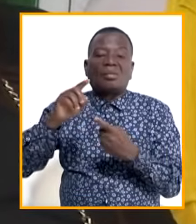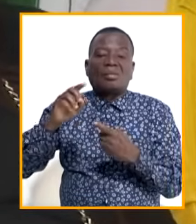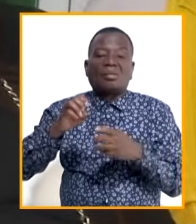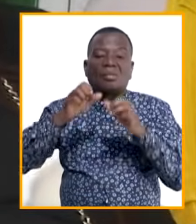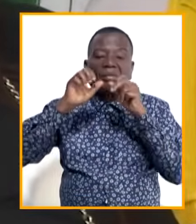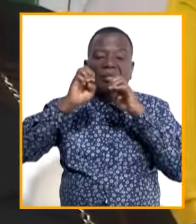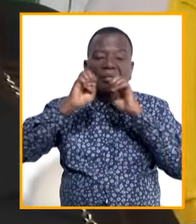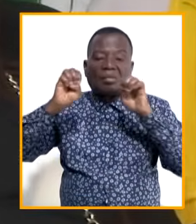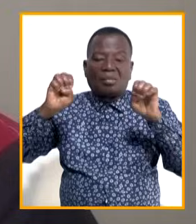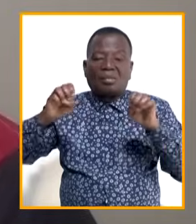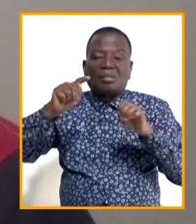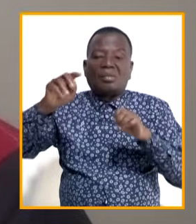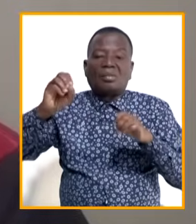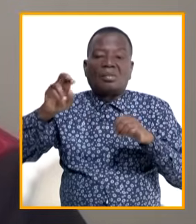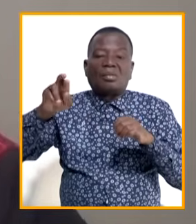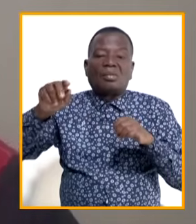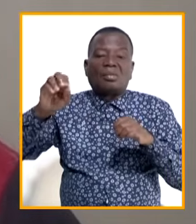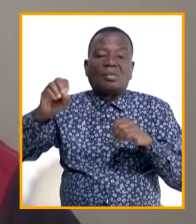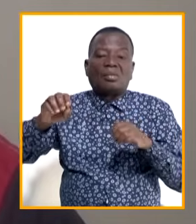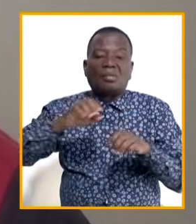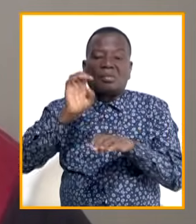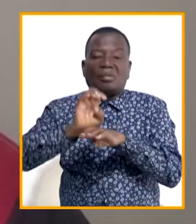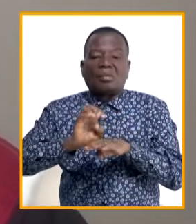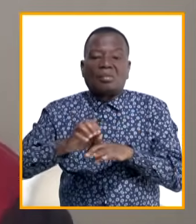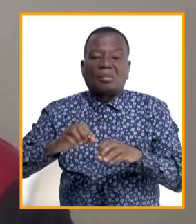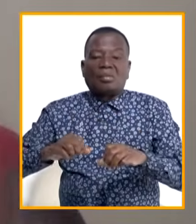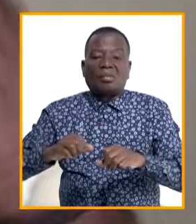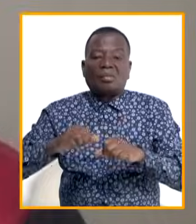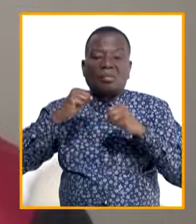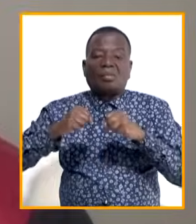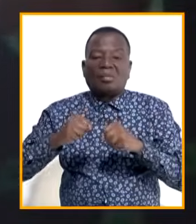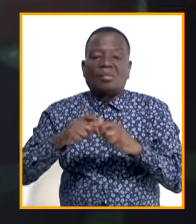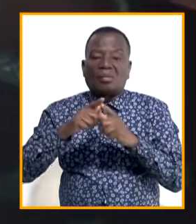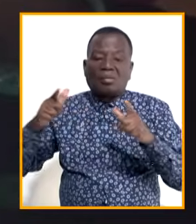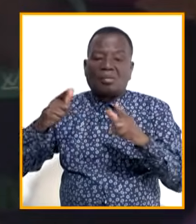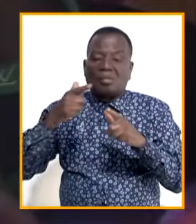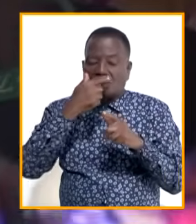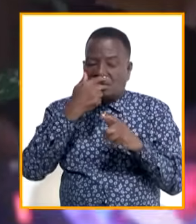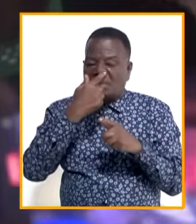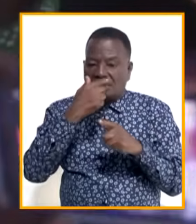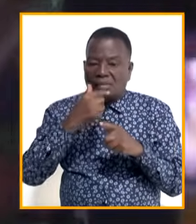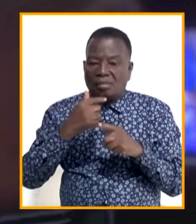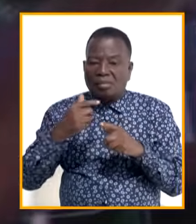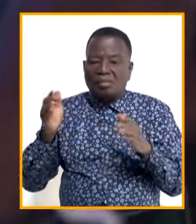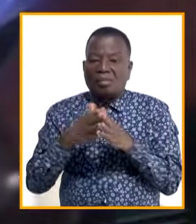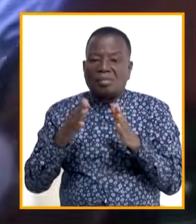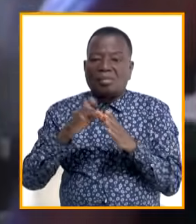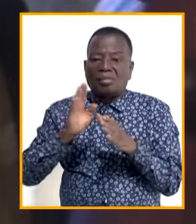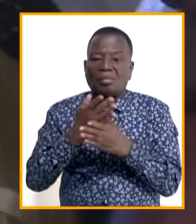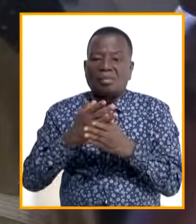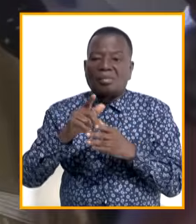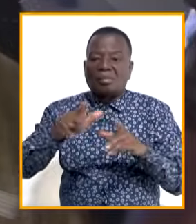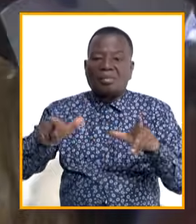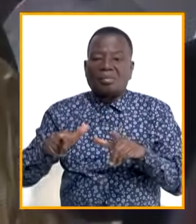Toura. Nous, on est très tradition. On a une culture forte, une culture dense. De chaleureuses retrouvailles entre élus